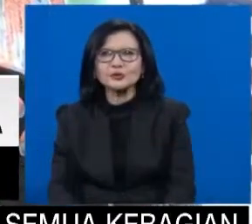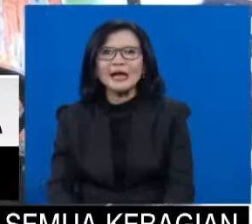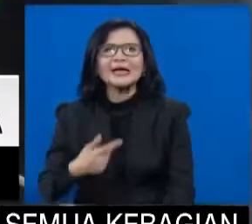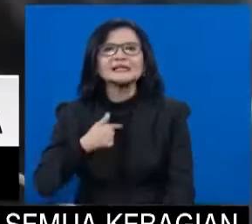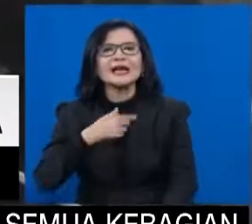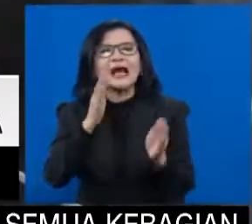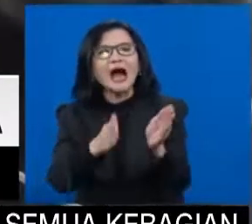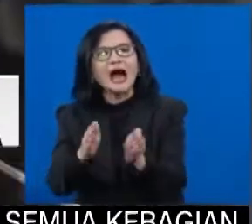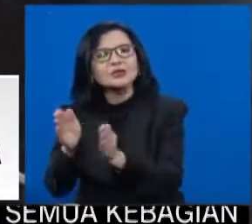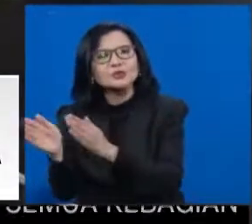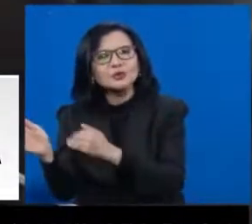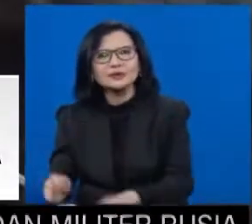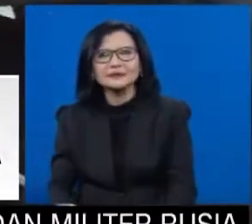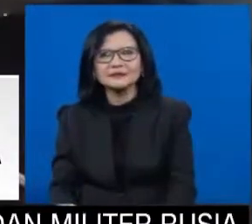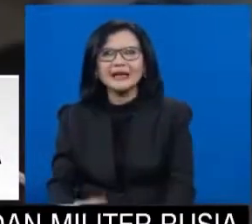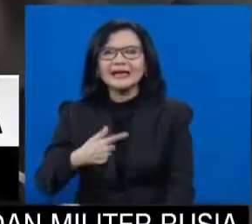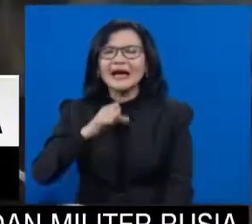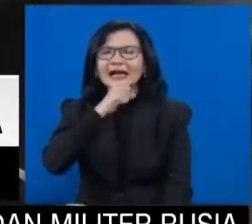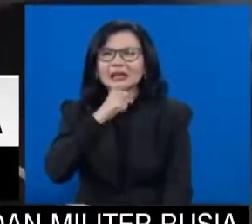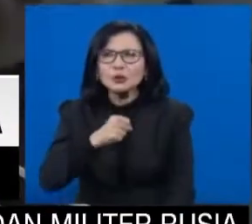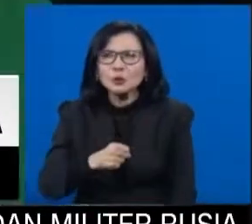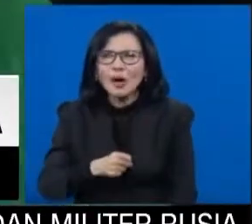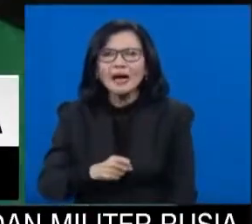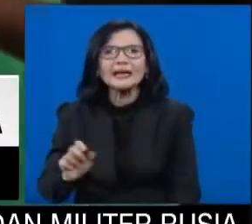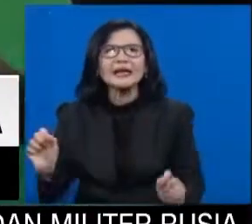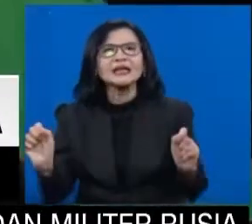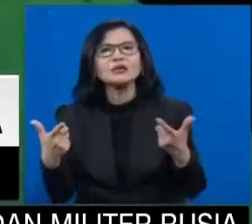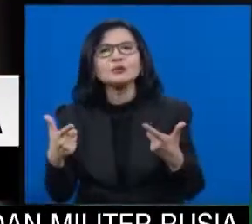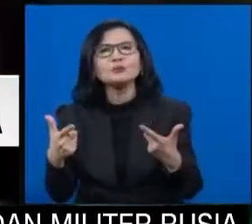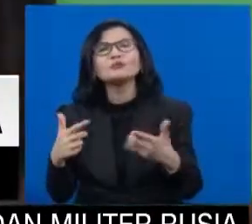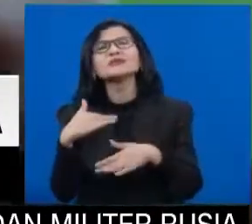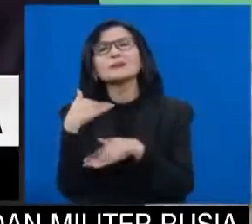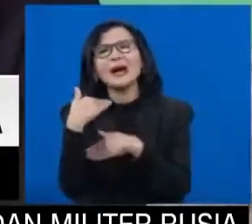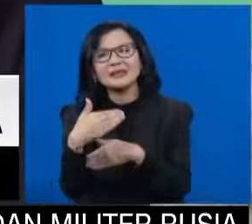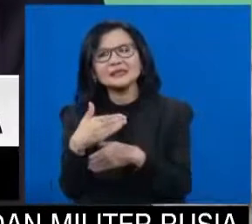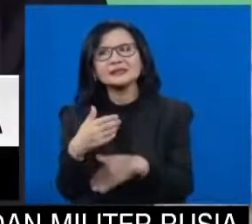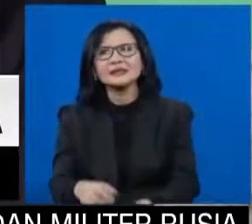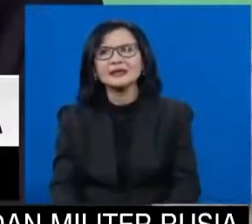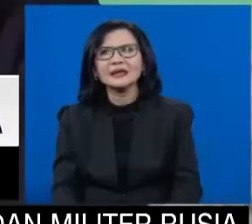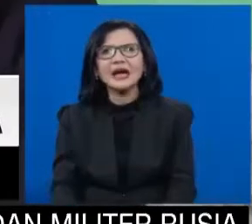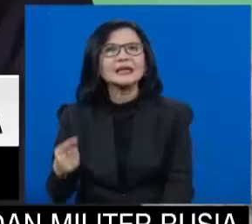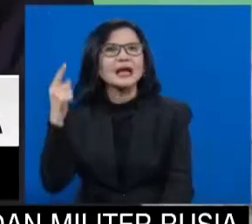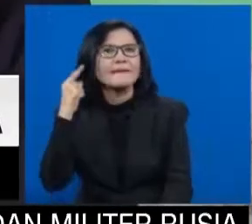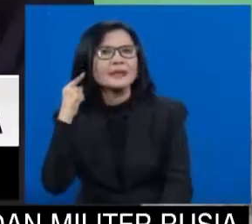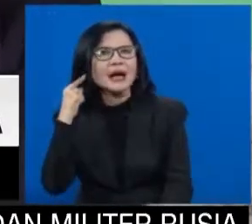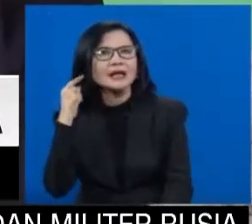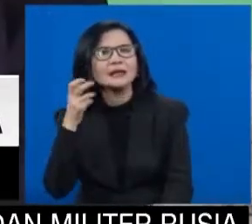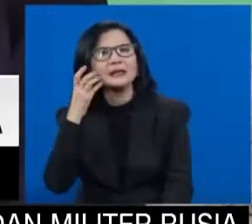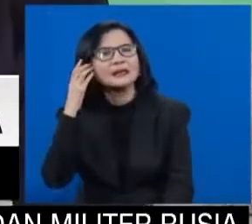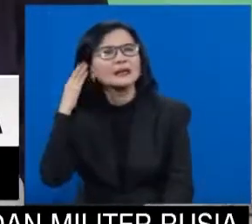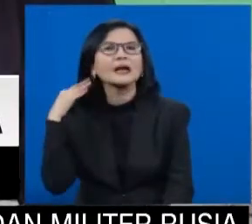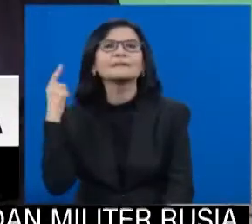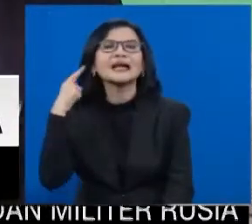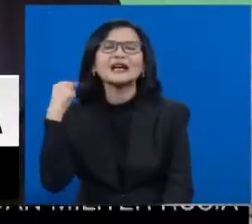ngatur. Di hari tuanya, Isan Bin Sane hidup dalam keterbatasan. Dari pendengaran ya Pak, pendengaran kurang